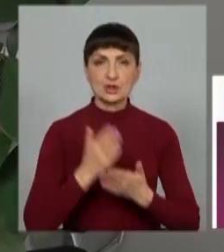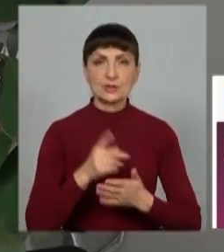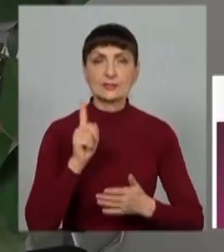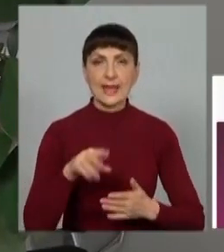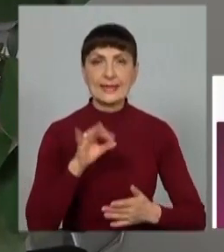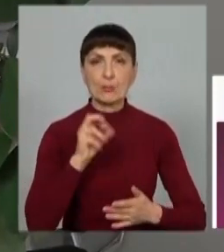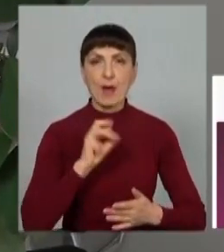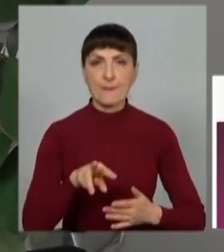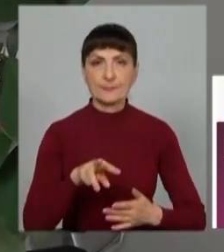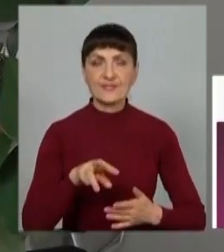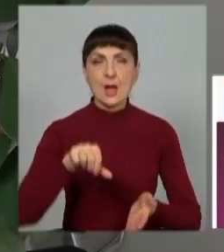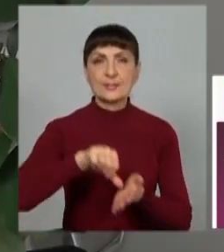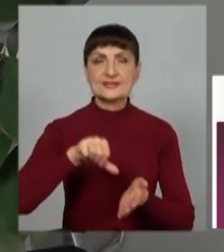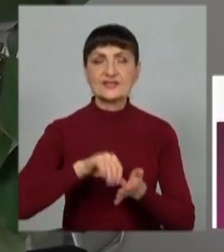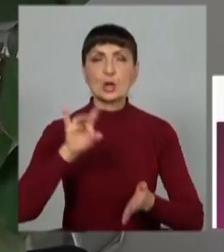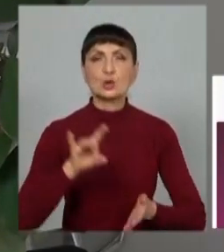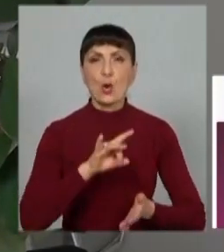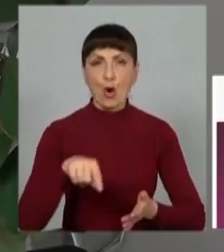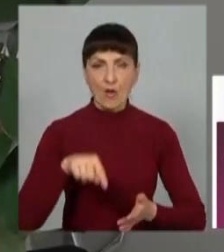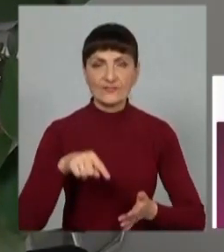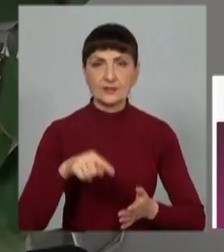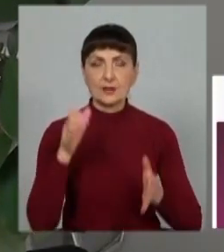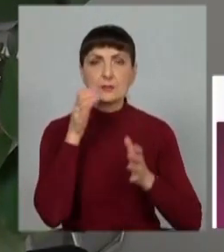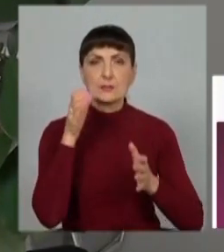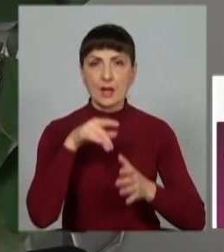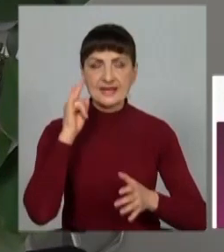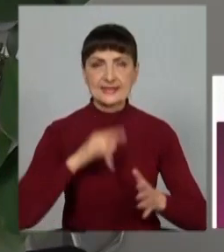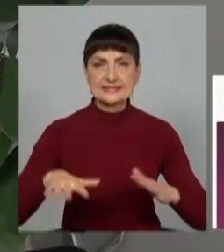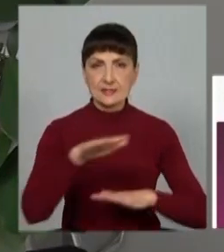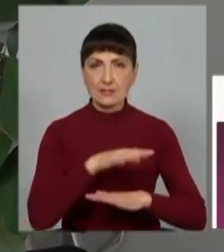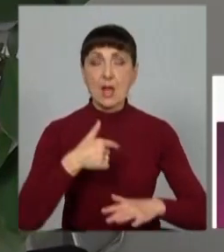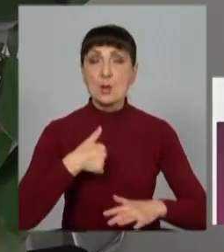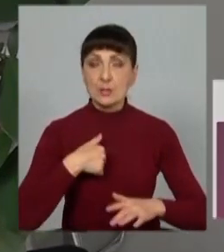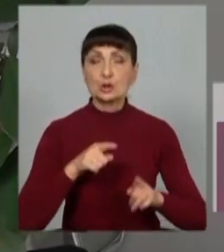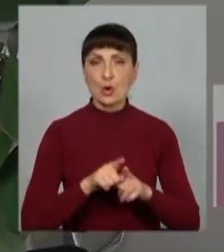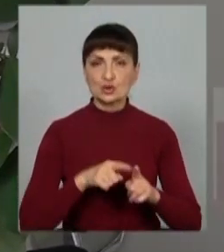на имамах, представителей духовного управления мусульман Казахстана. И мы также, в свою